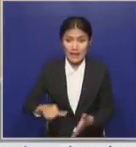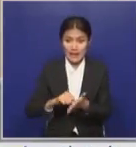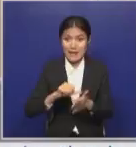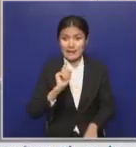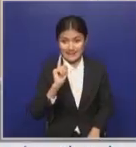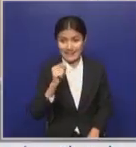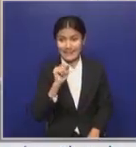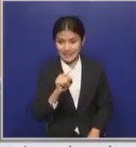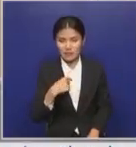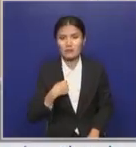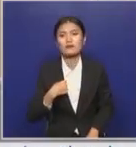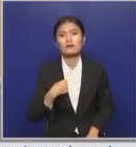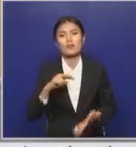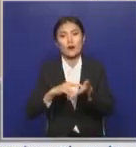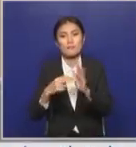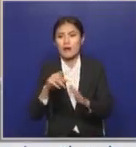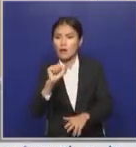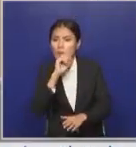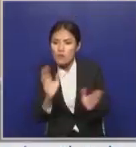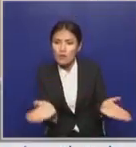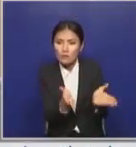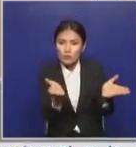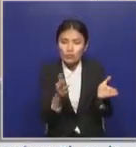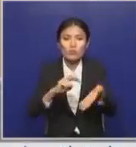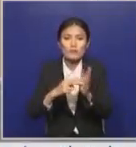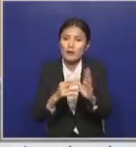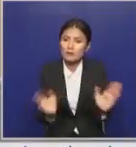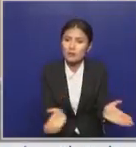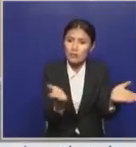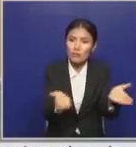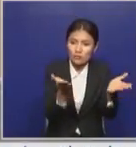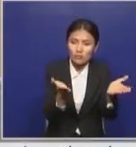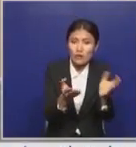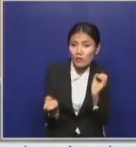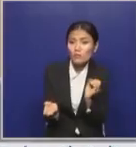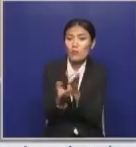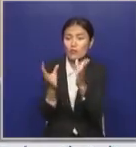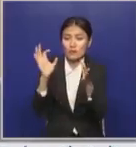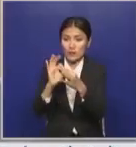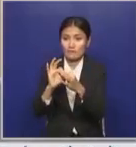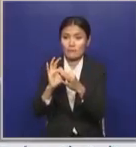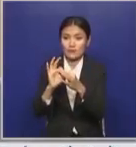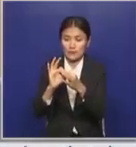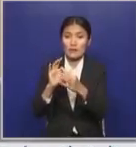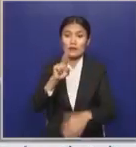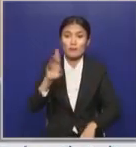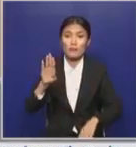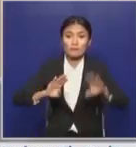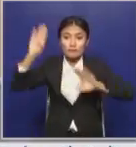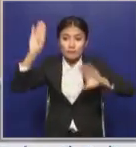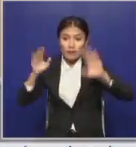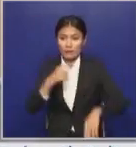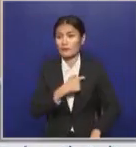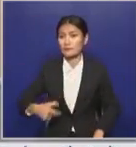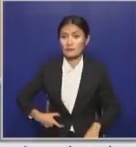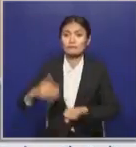ท่านจะเข้าข่ายสนับสนุนการกระทำอันเป็นปฏิบัติต่อการปกครองระบอบประชาธิปไตยอัน